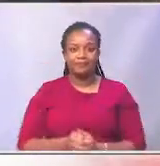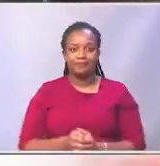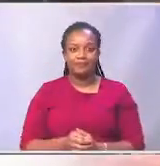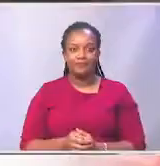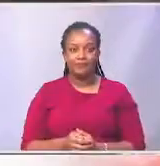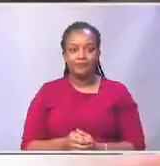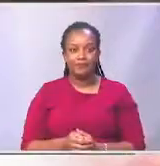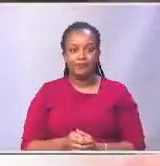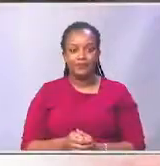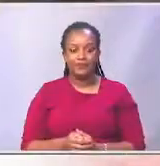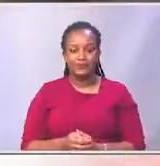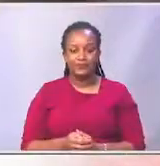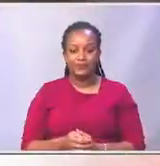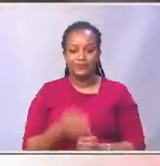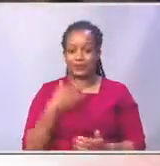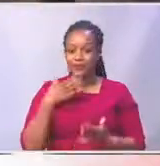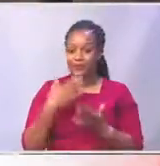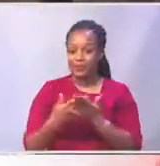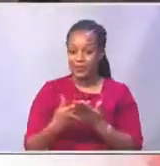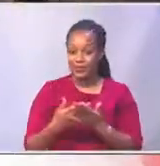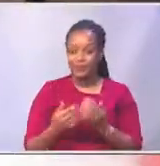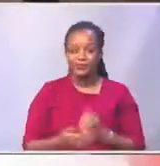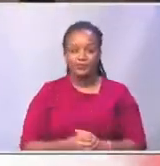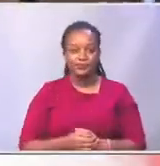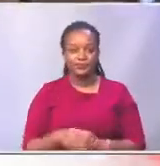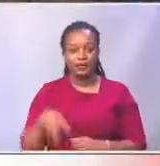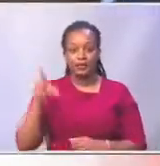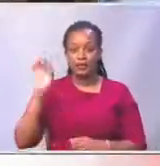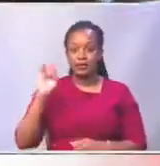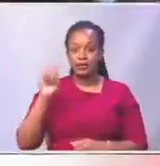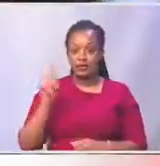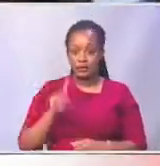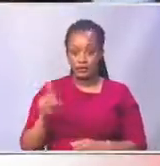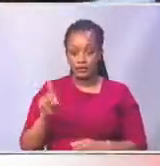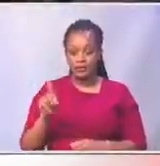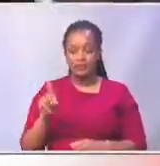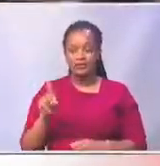Asante. Asante. Elizabeth Mutuku,